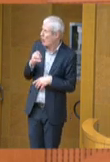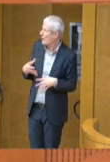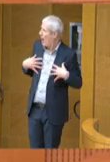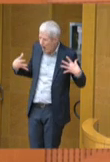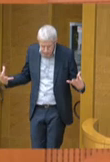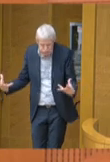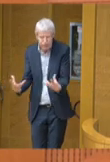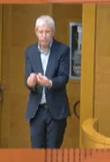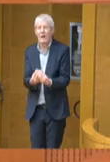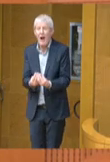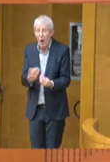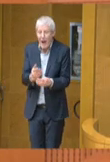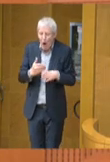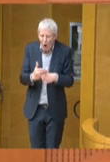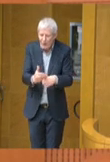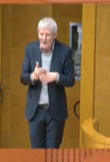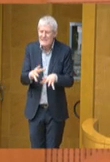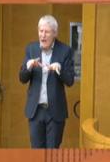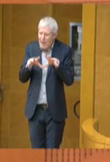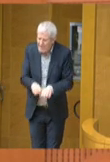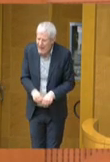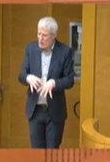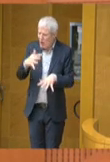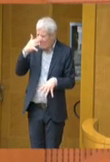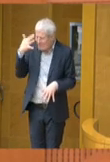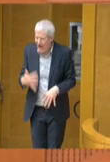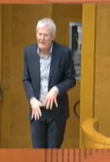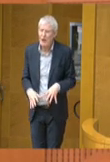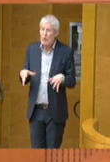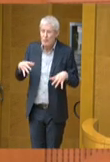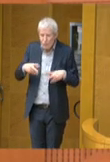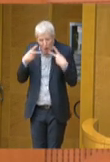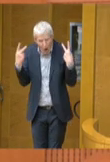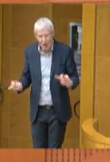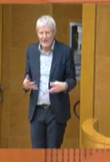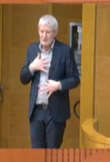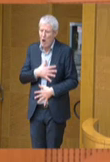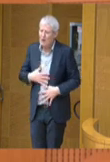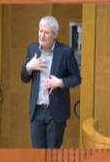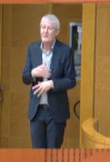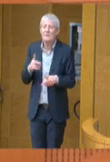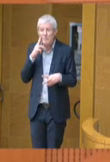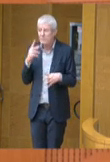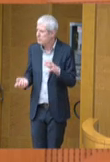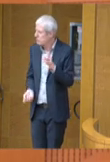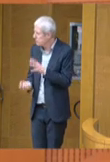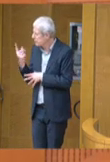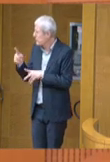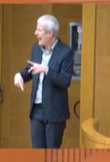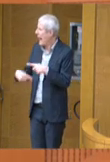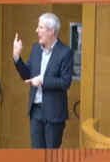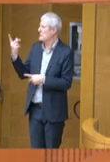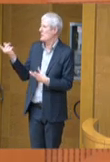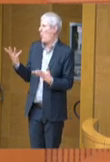che abbiamo condiviso con ciascuno di loro l'impegno, la fatica, ma anche la gioia e la soddisfazione di avere realizzato tutti